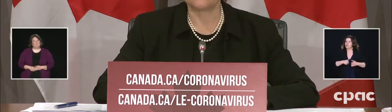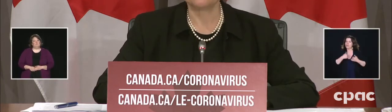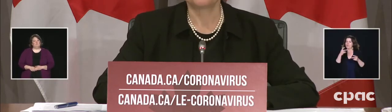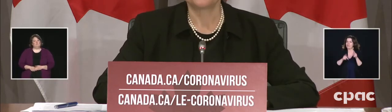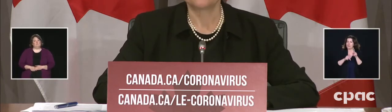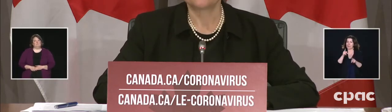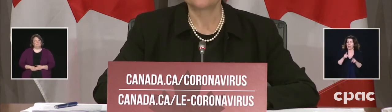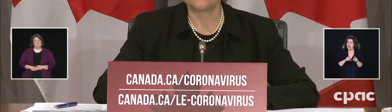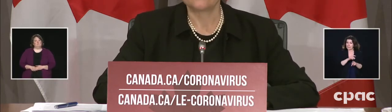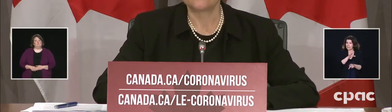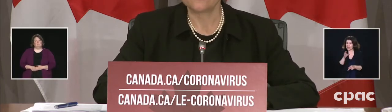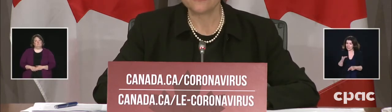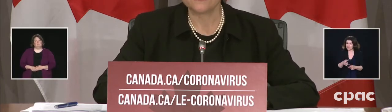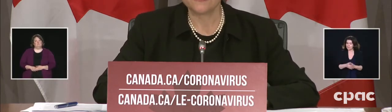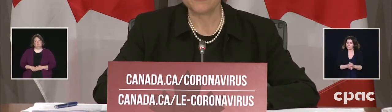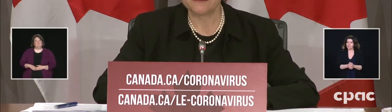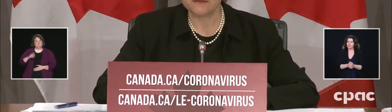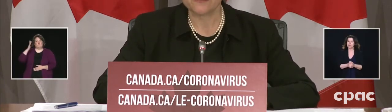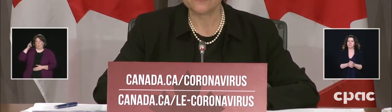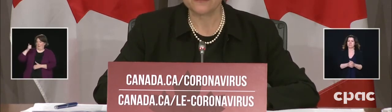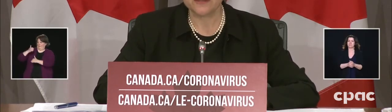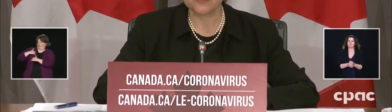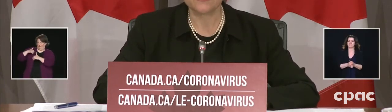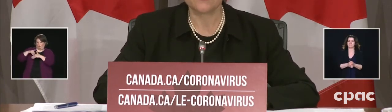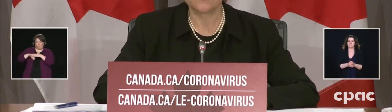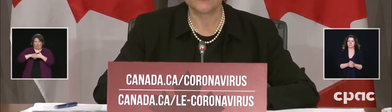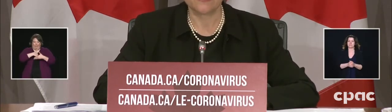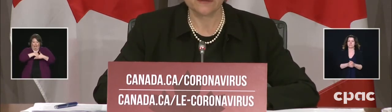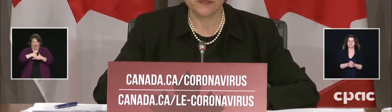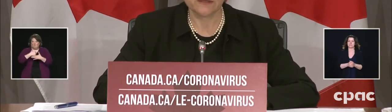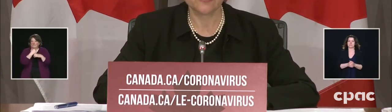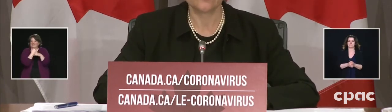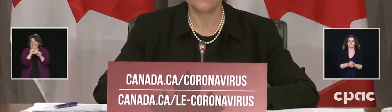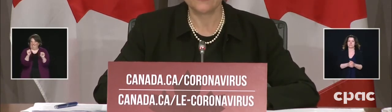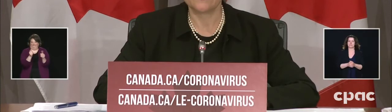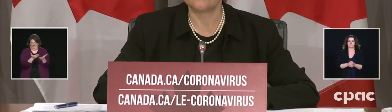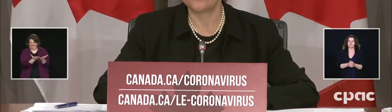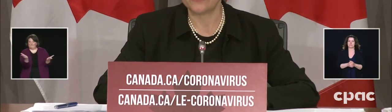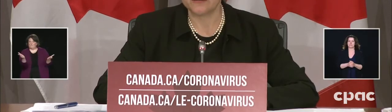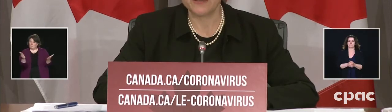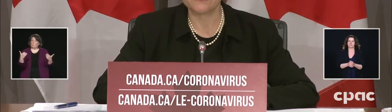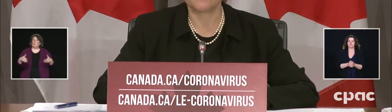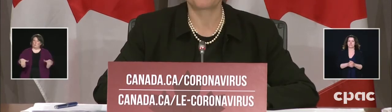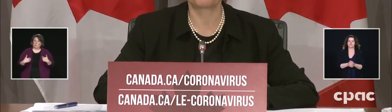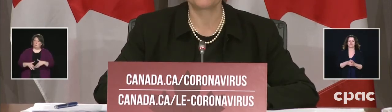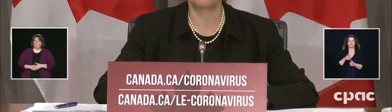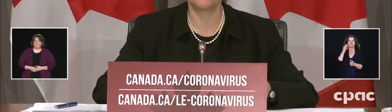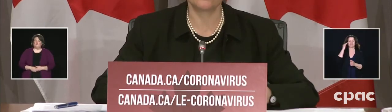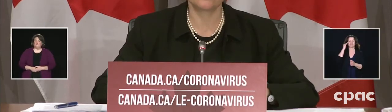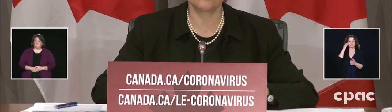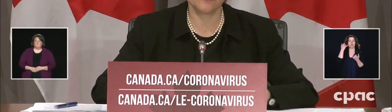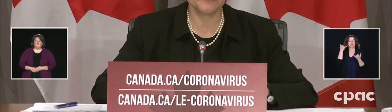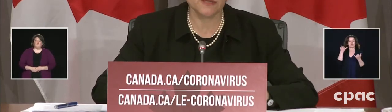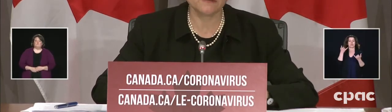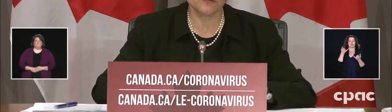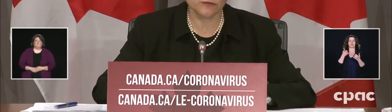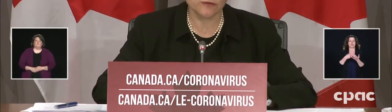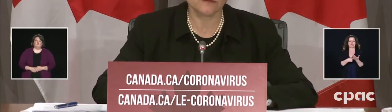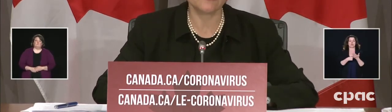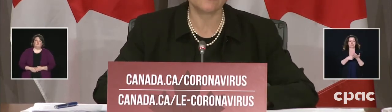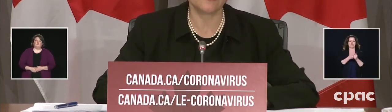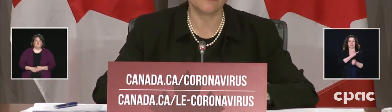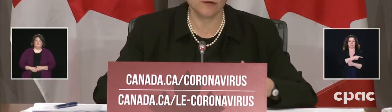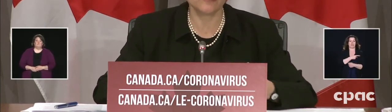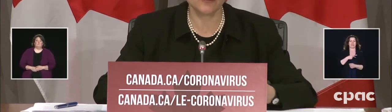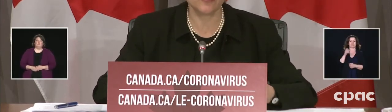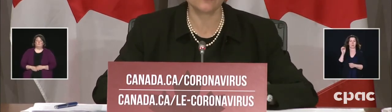très bien, on est en train maintenant de discuter avec l'Ontario et le Québec pour combien de